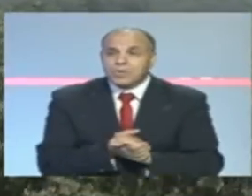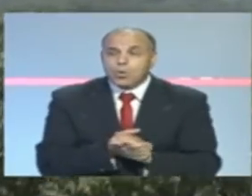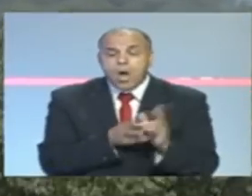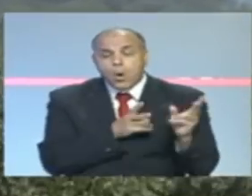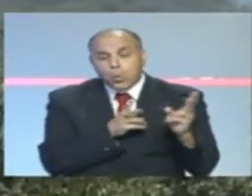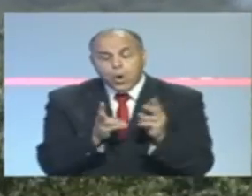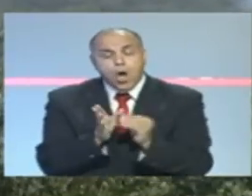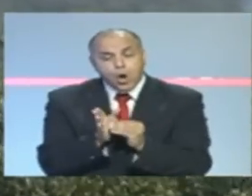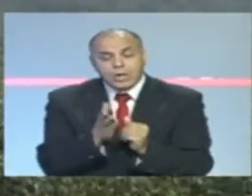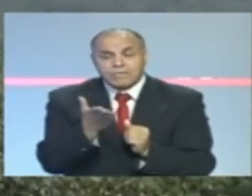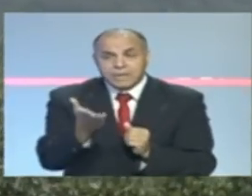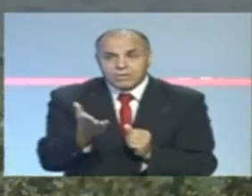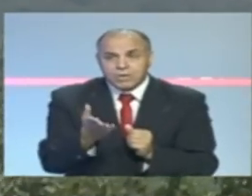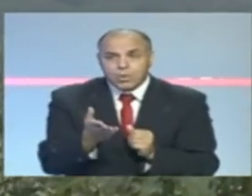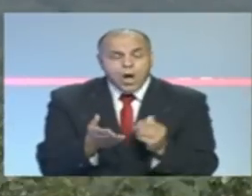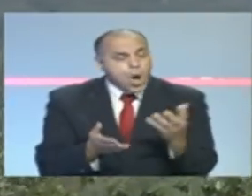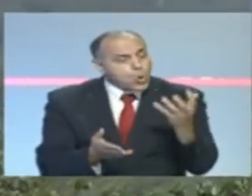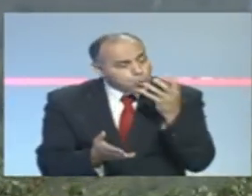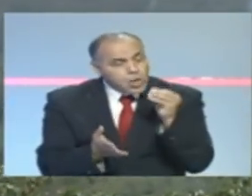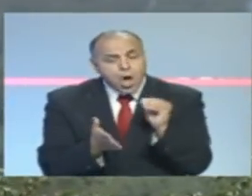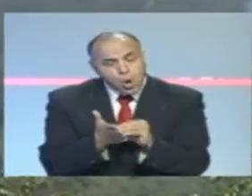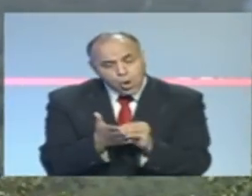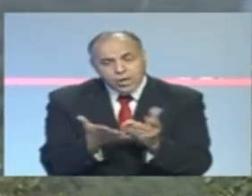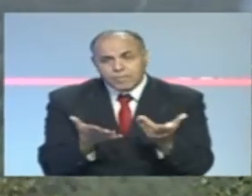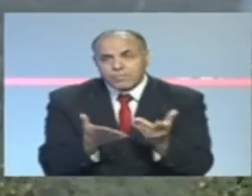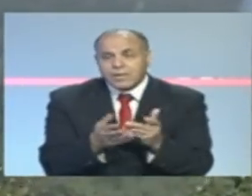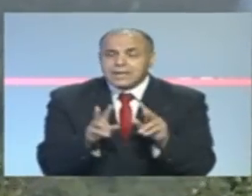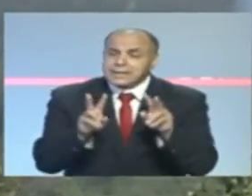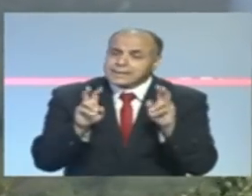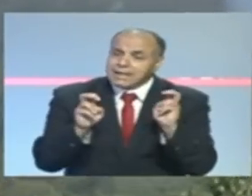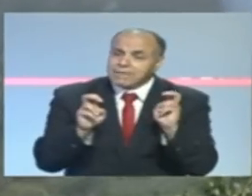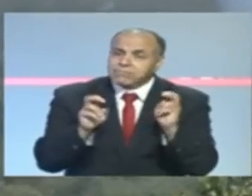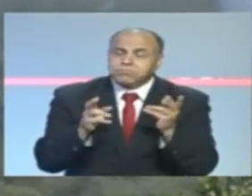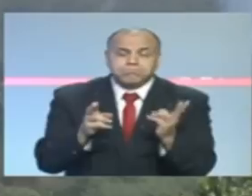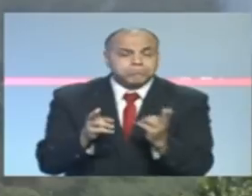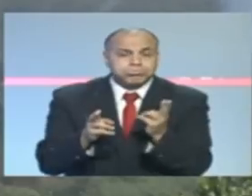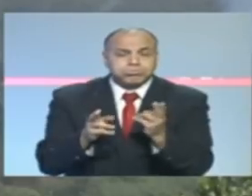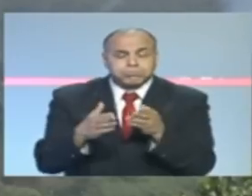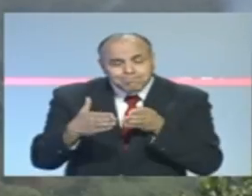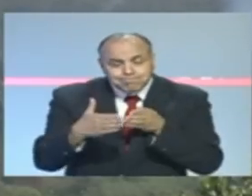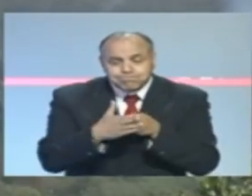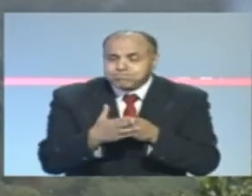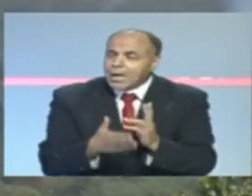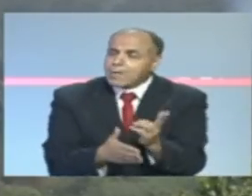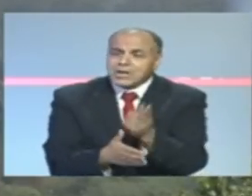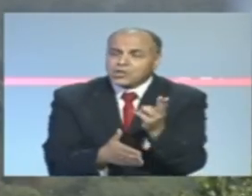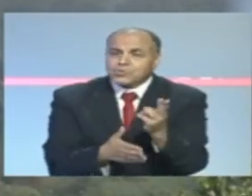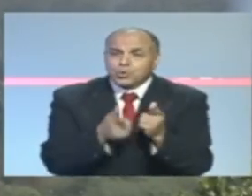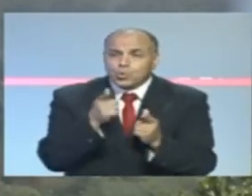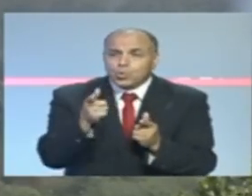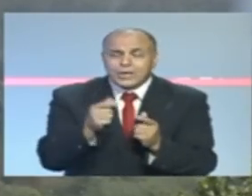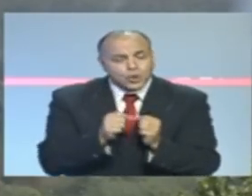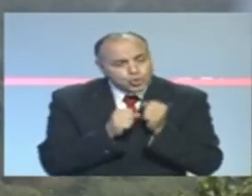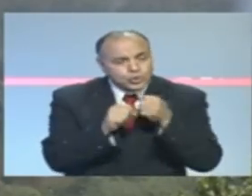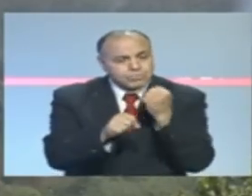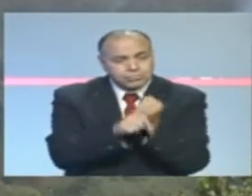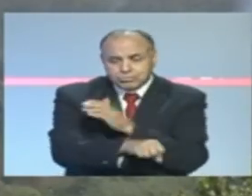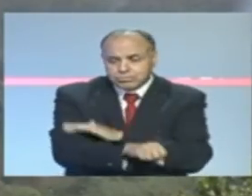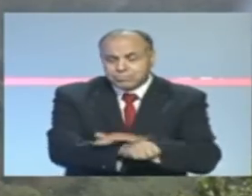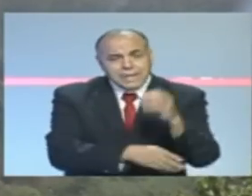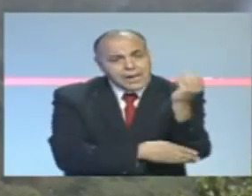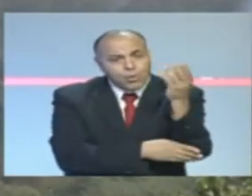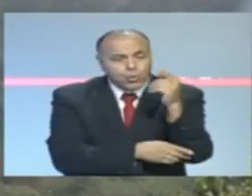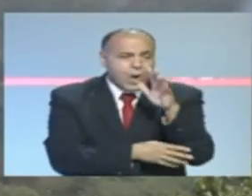الرياح وارتفاع درجات الحراره تقف حائلا و عائقا كبيرا امام جهود اعوان